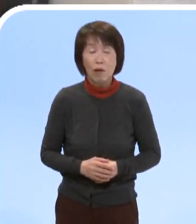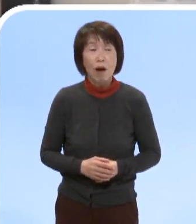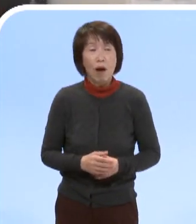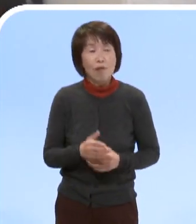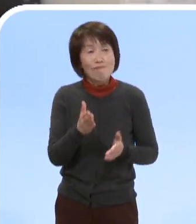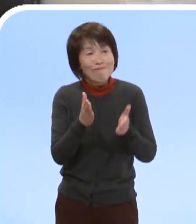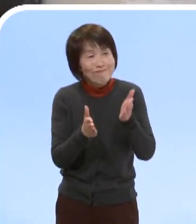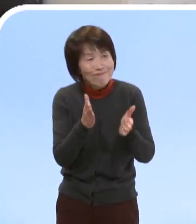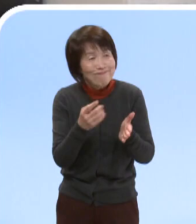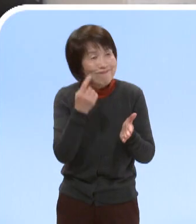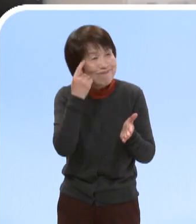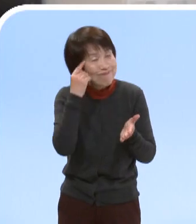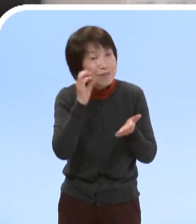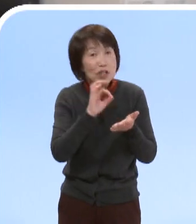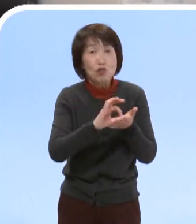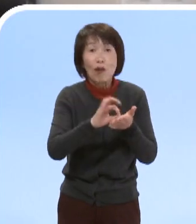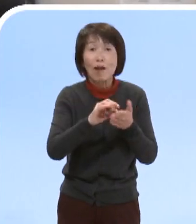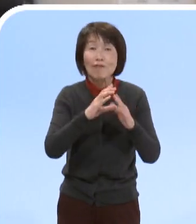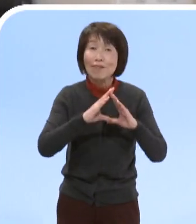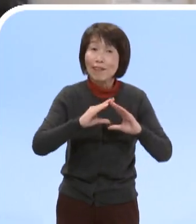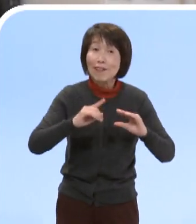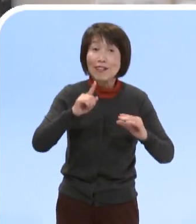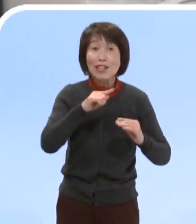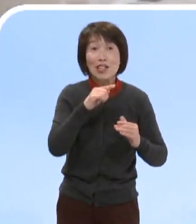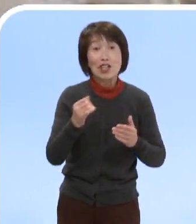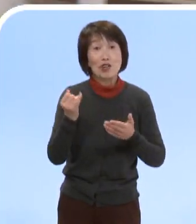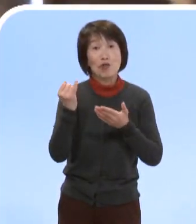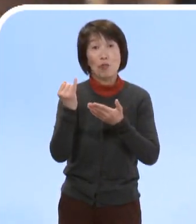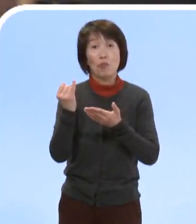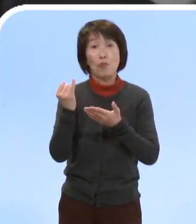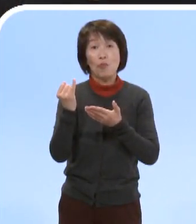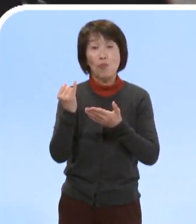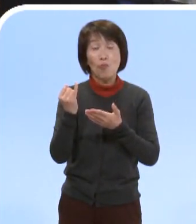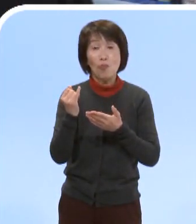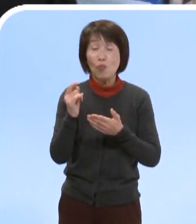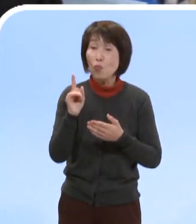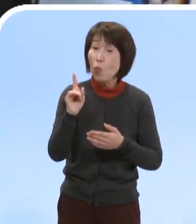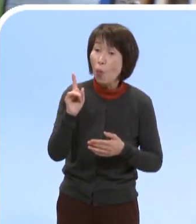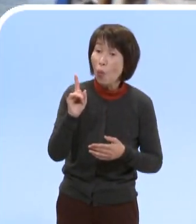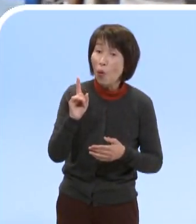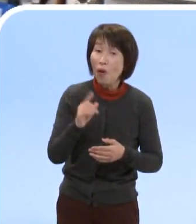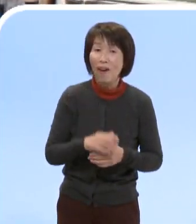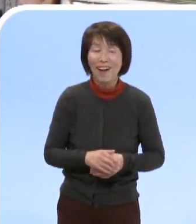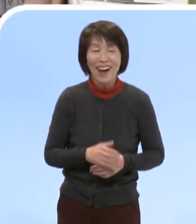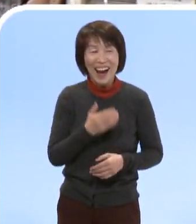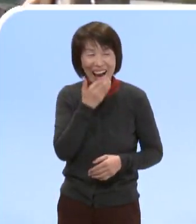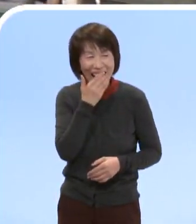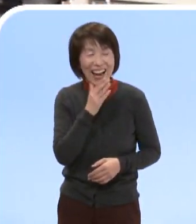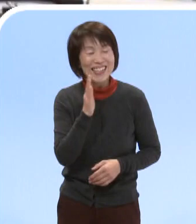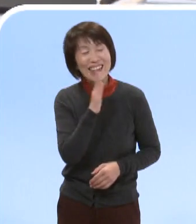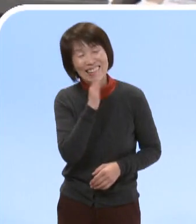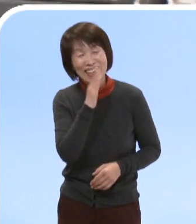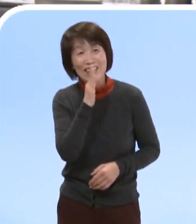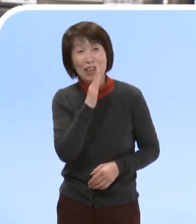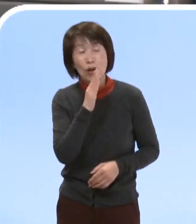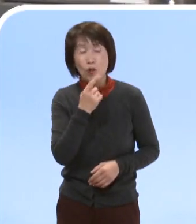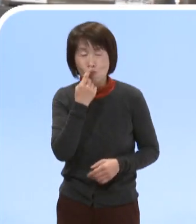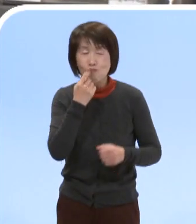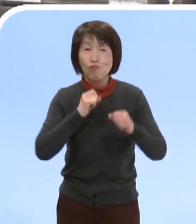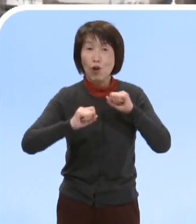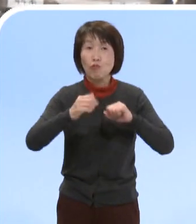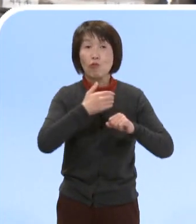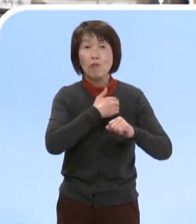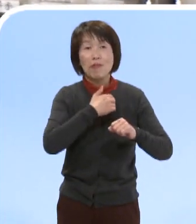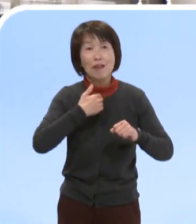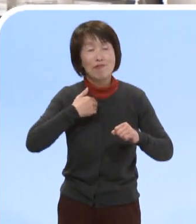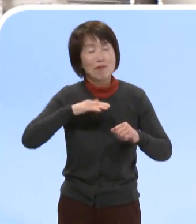ね、気ぃ使われるしね、優しい方です。 優しい方こうおっしゃってますけど、どうですか言われて。 いえいえ、皆